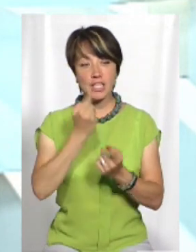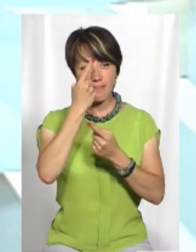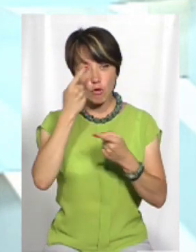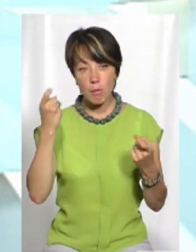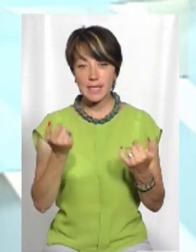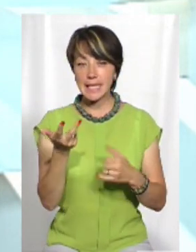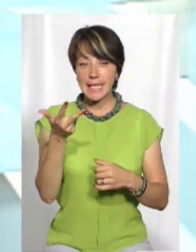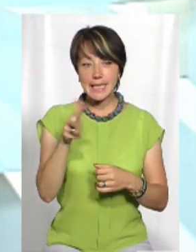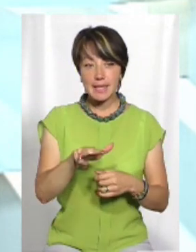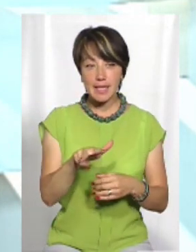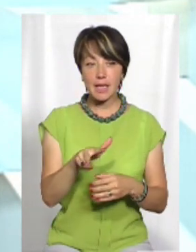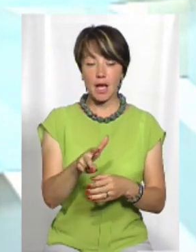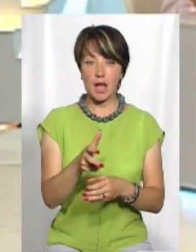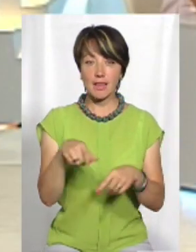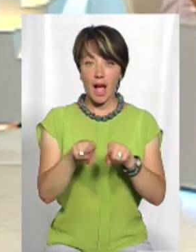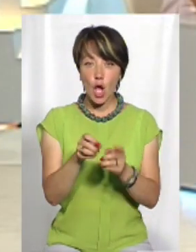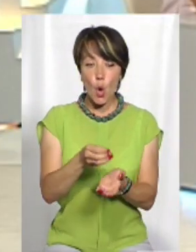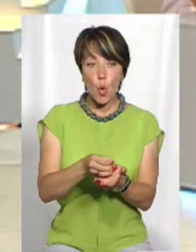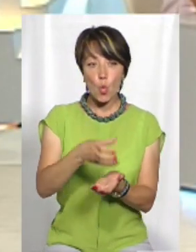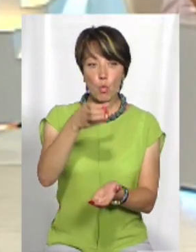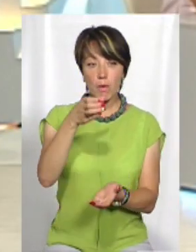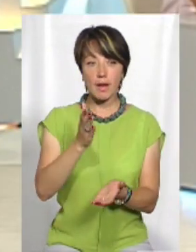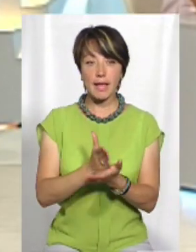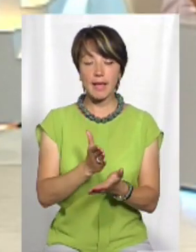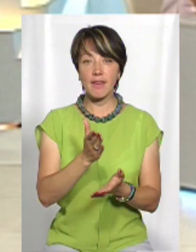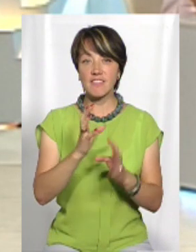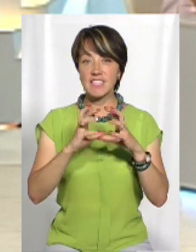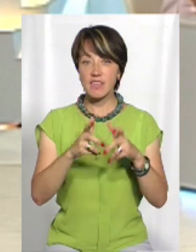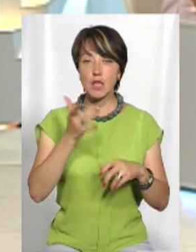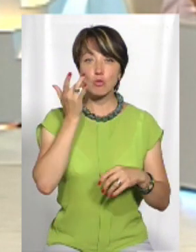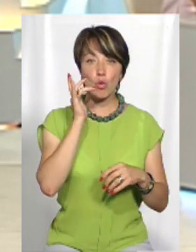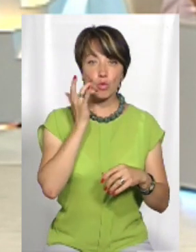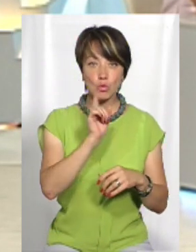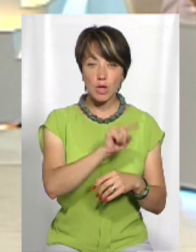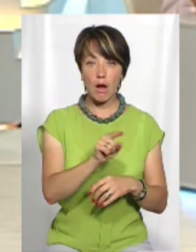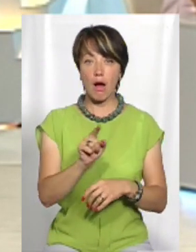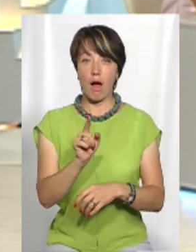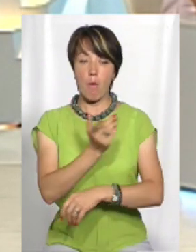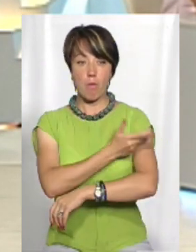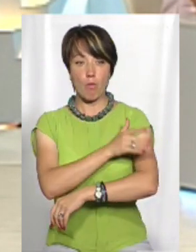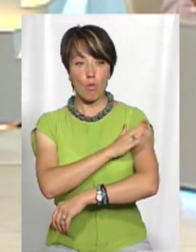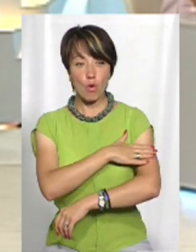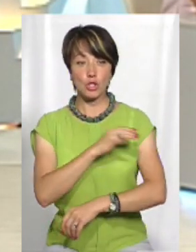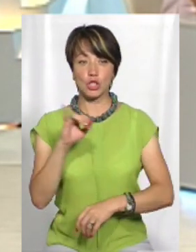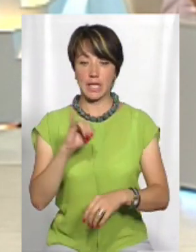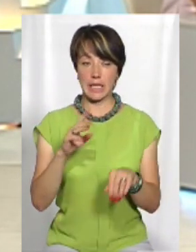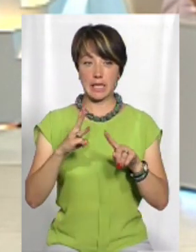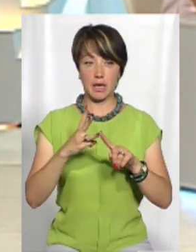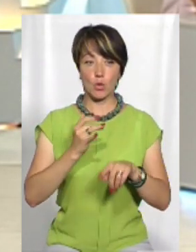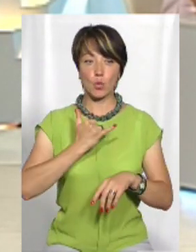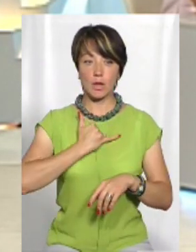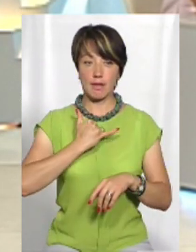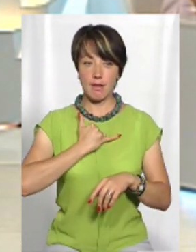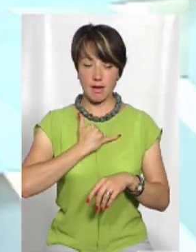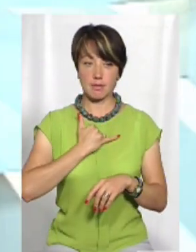що зараз три кубки такі є в світі. Це в Сполучених Штатах в музеї скла, це в Краківському музеї і в нас в